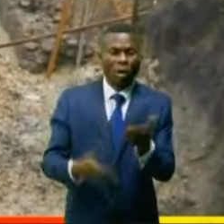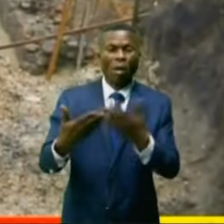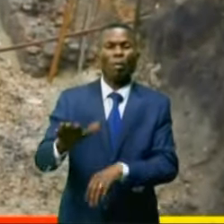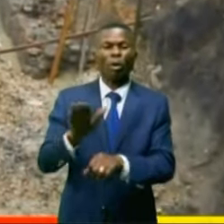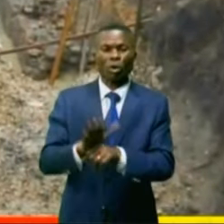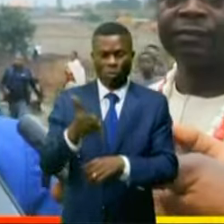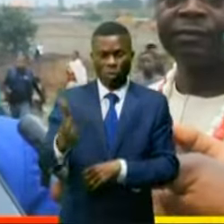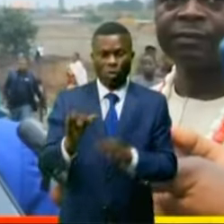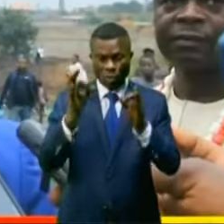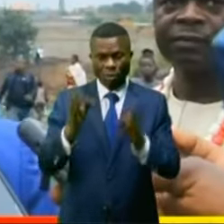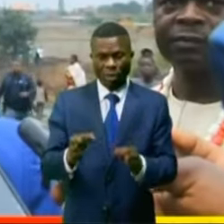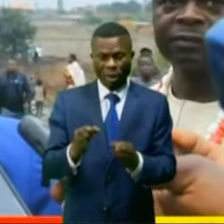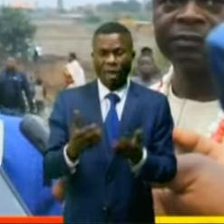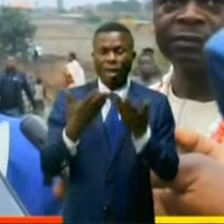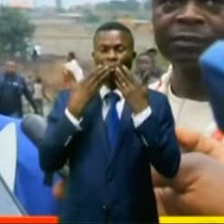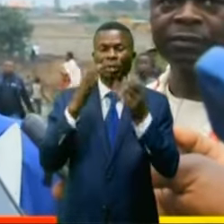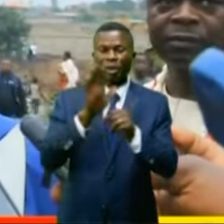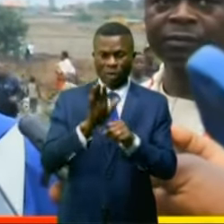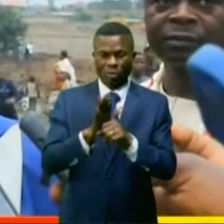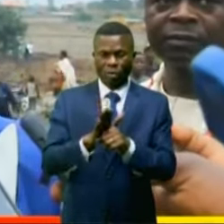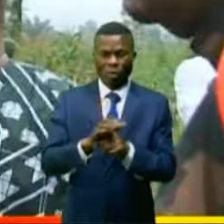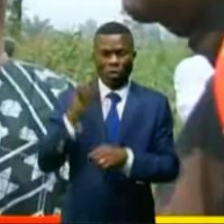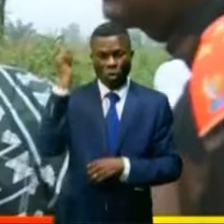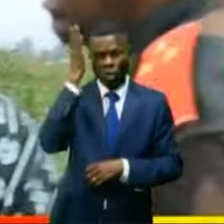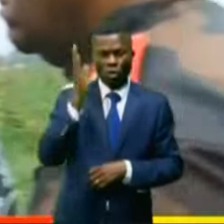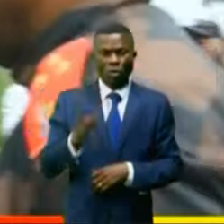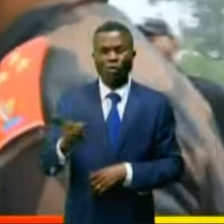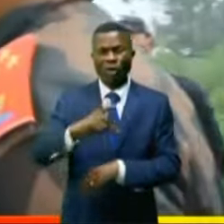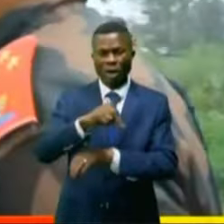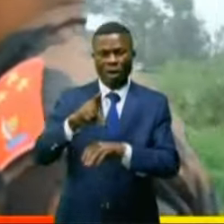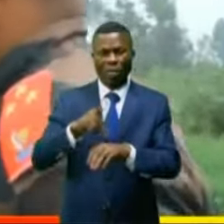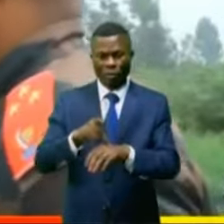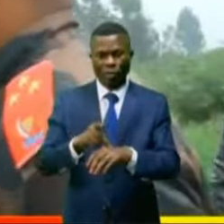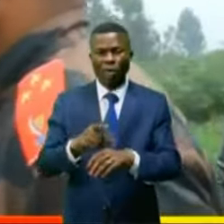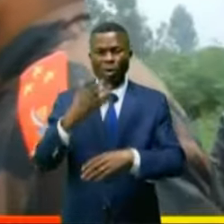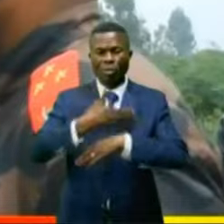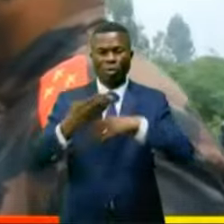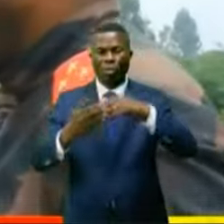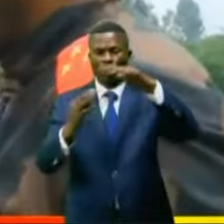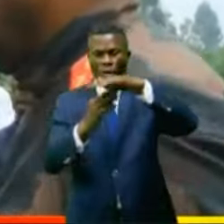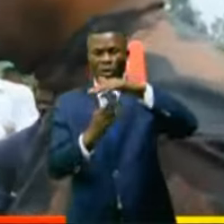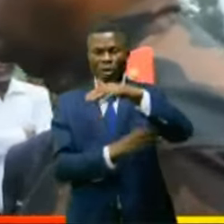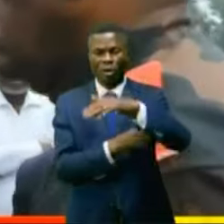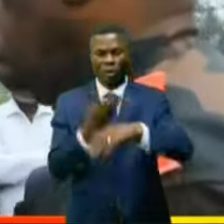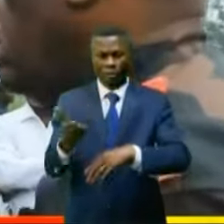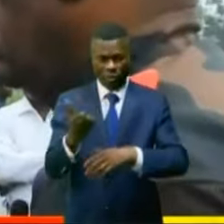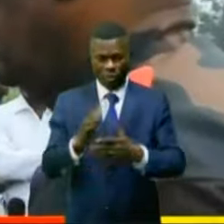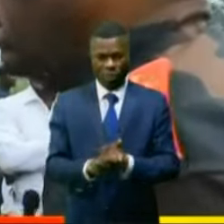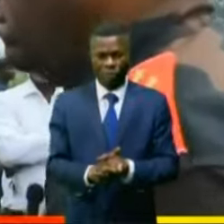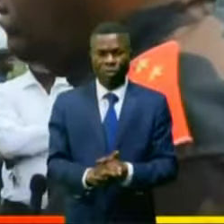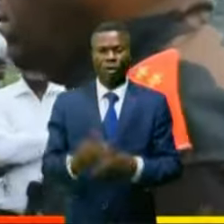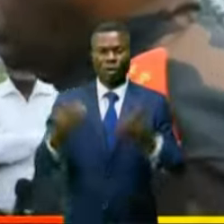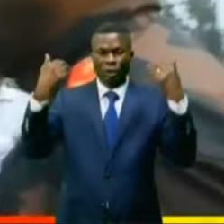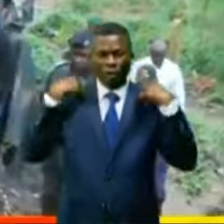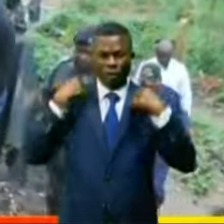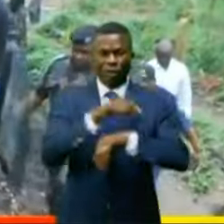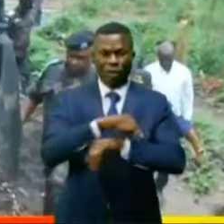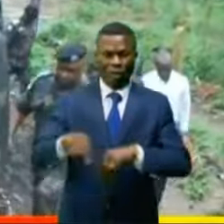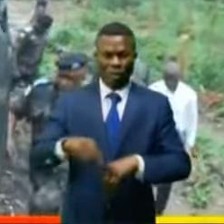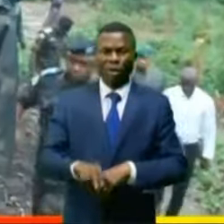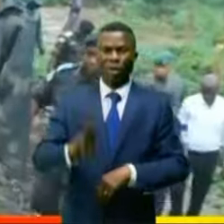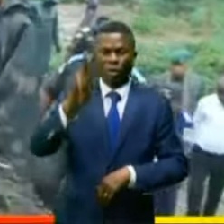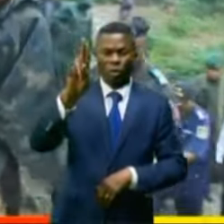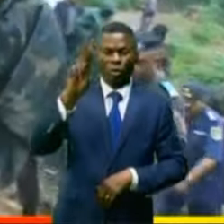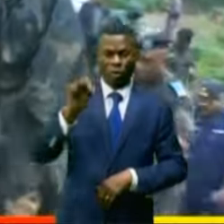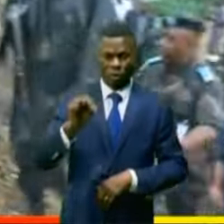cas, nous sommes vraiment très reconnaissants. C'est pour le chef des bureaux de la mission onusienne à Itourie. C'est dans le cadre